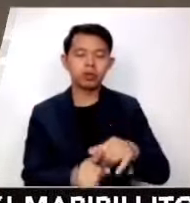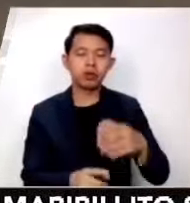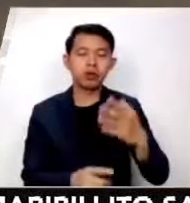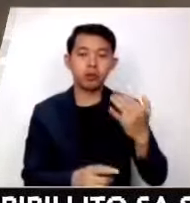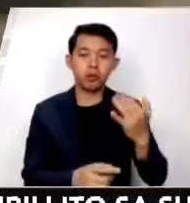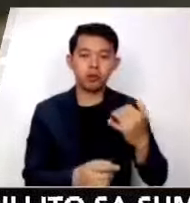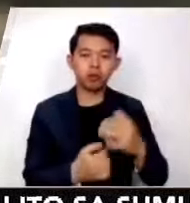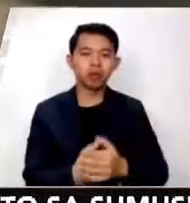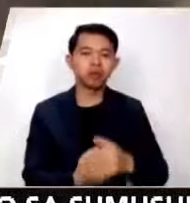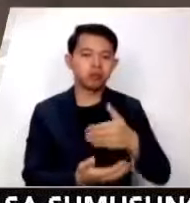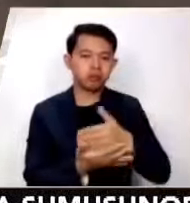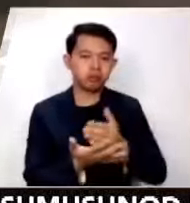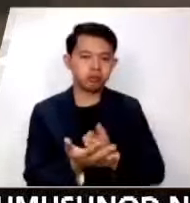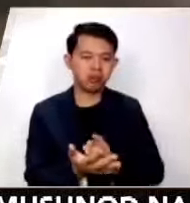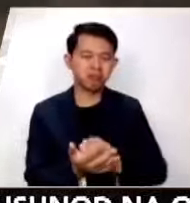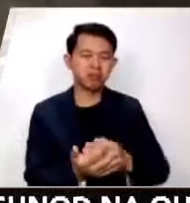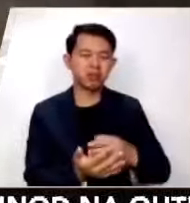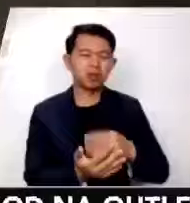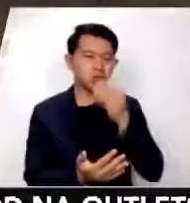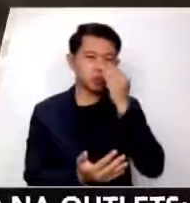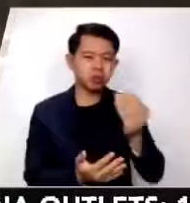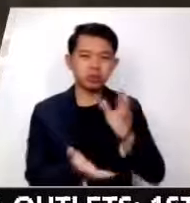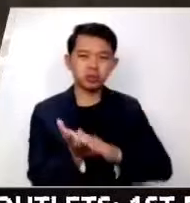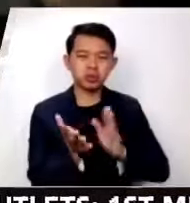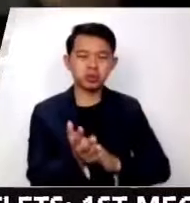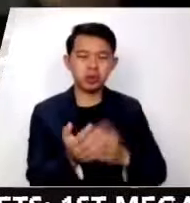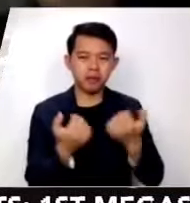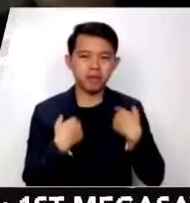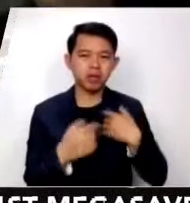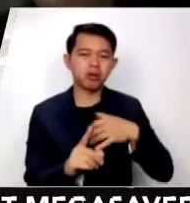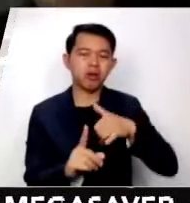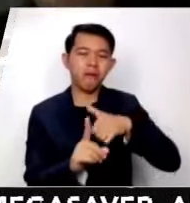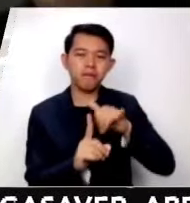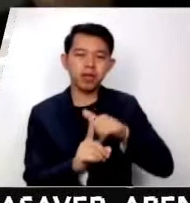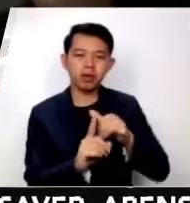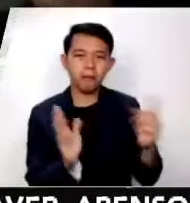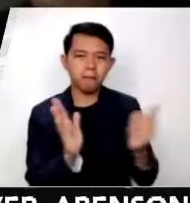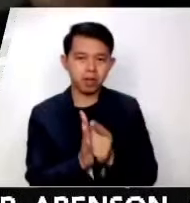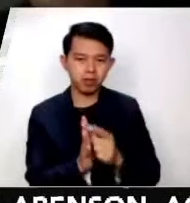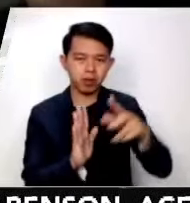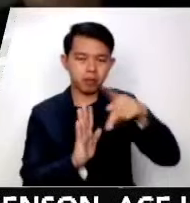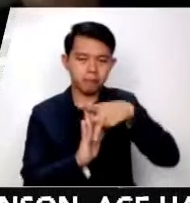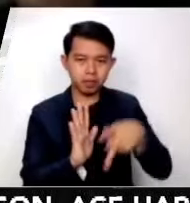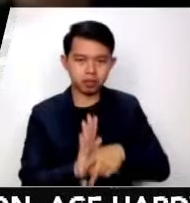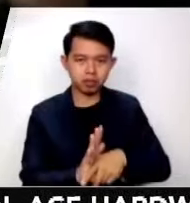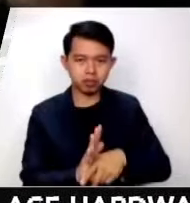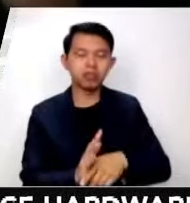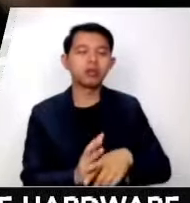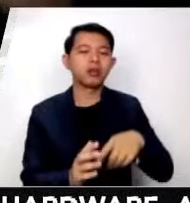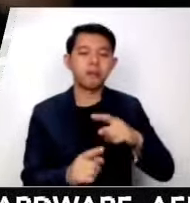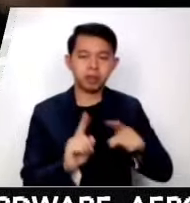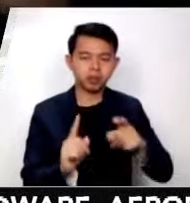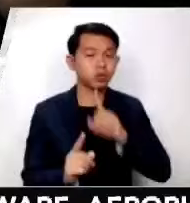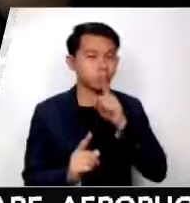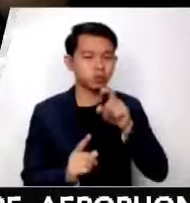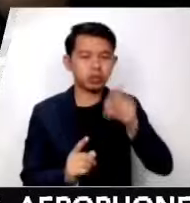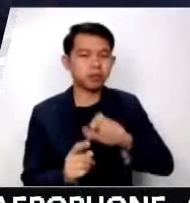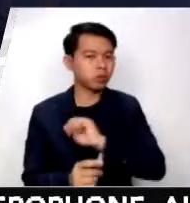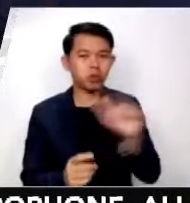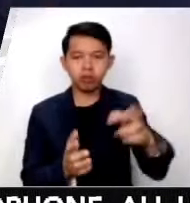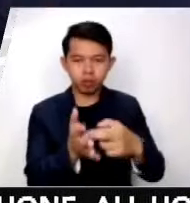anti-bullying policy kahit na required ito sa lahat. Ayon kay 2nd Congressional Commission on Education Executive Director Carol Mark